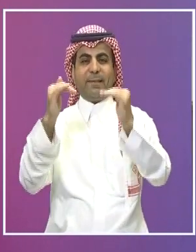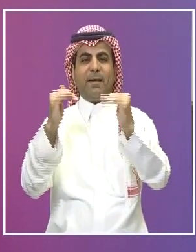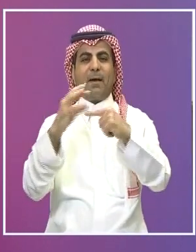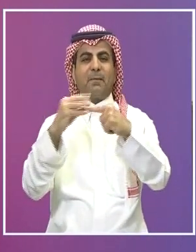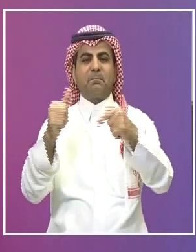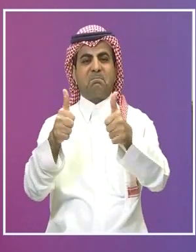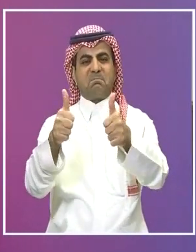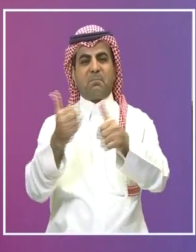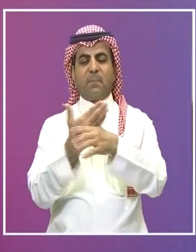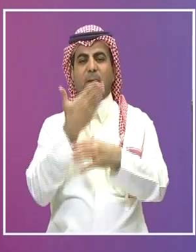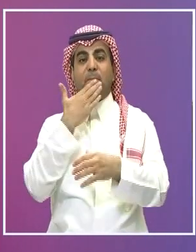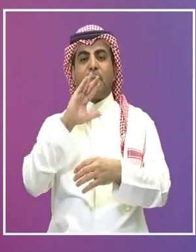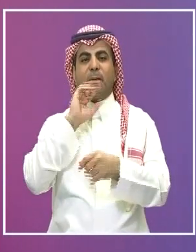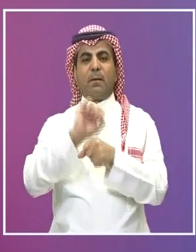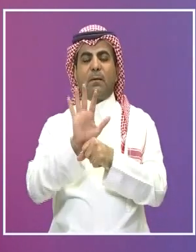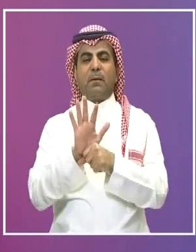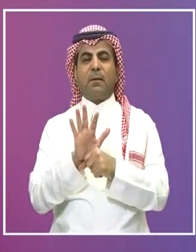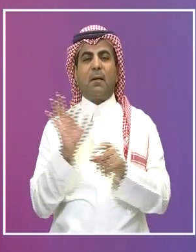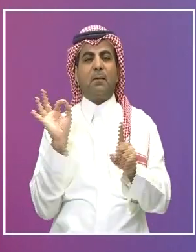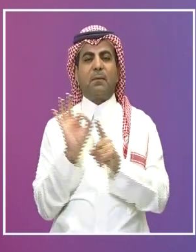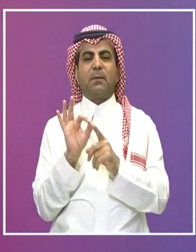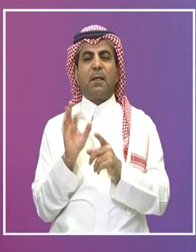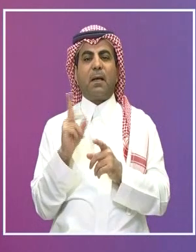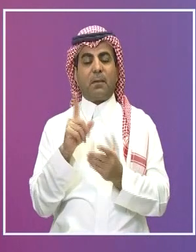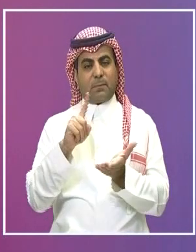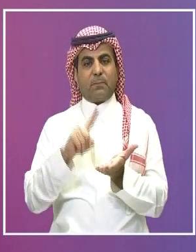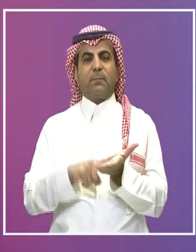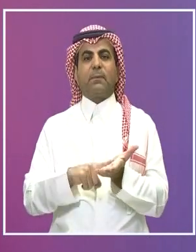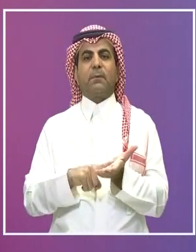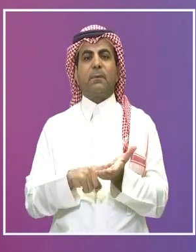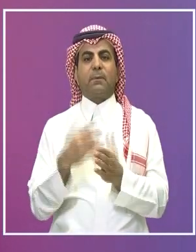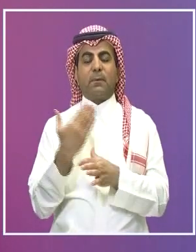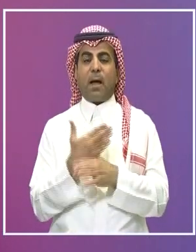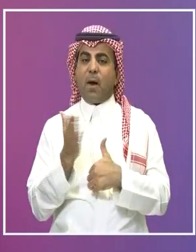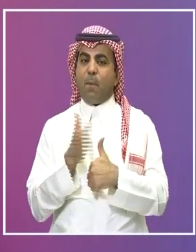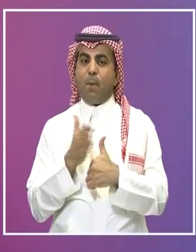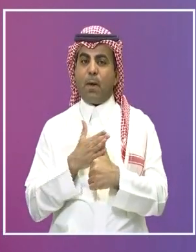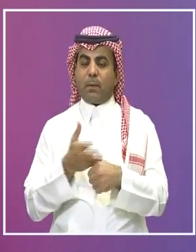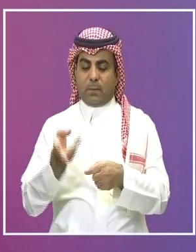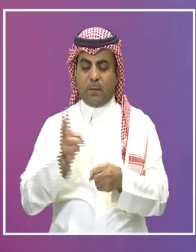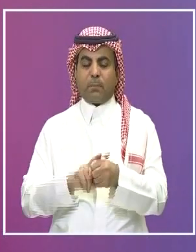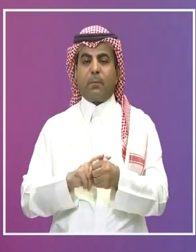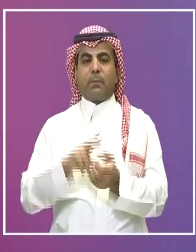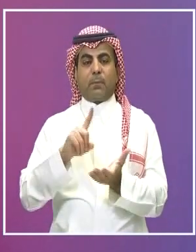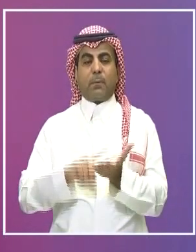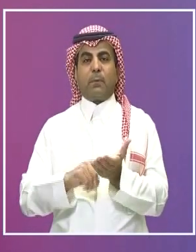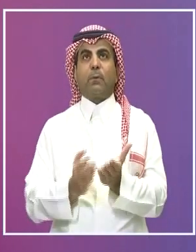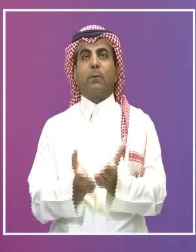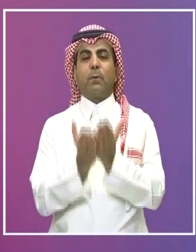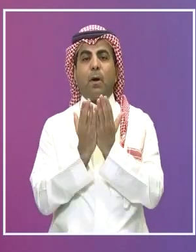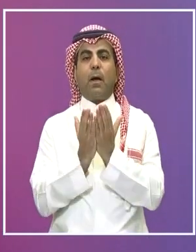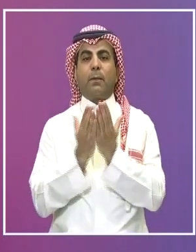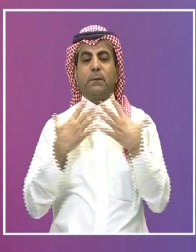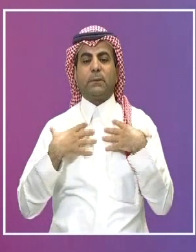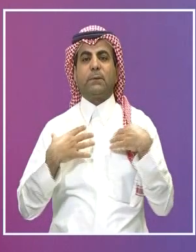وهذا أمر أيضا يضاف إلى المؤشرات الأخرى، ونؤكد أولا ونجدد دعائنا لكافة المرضى